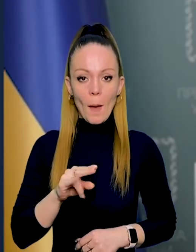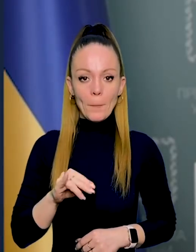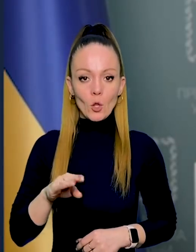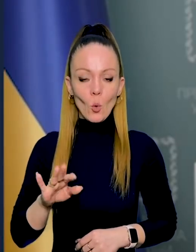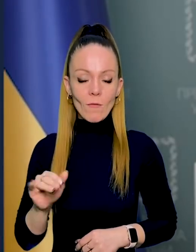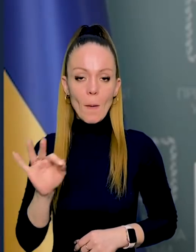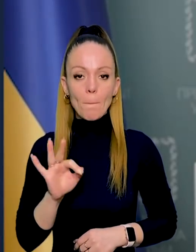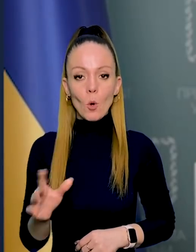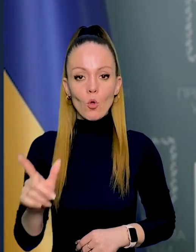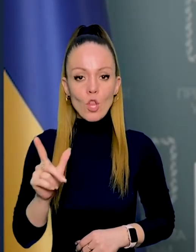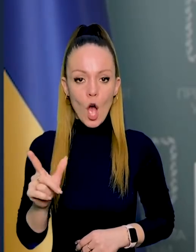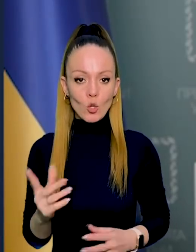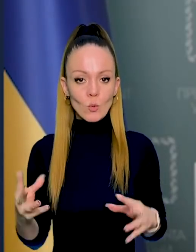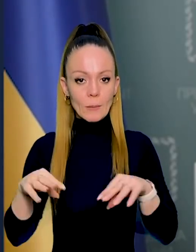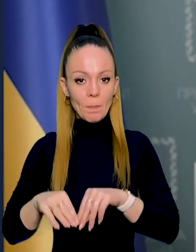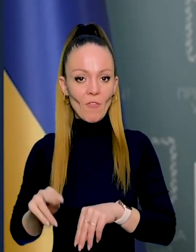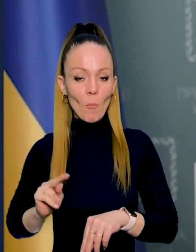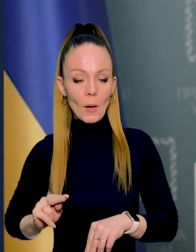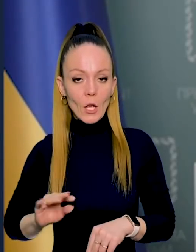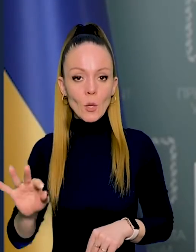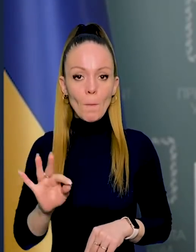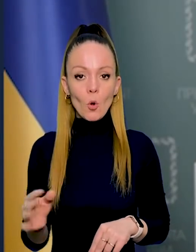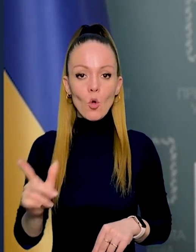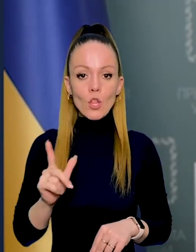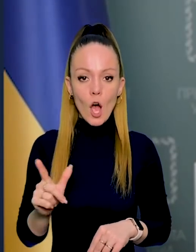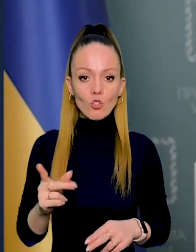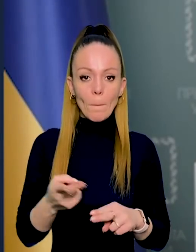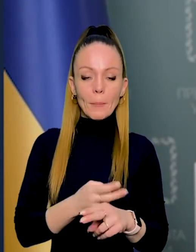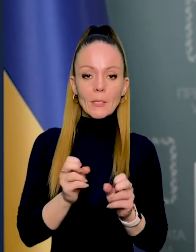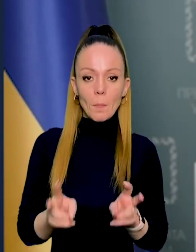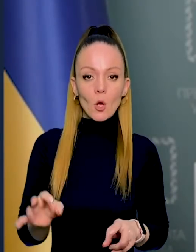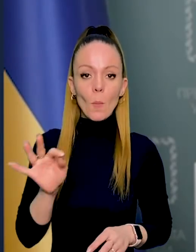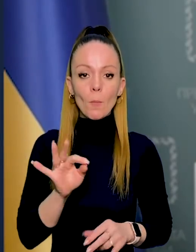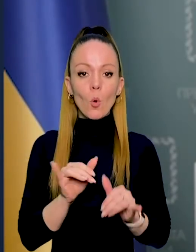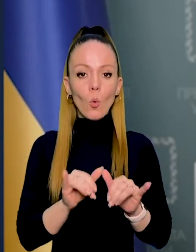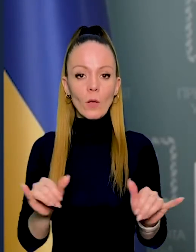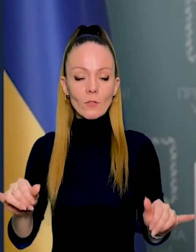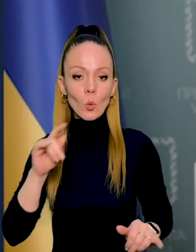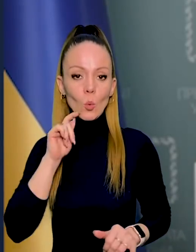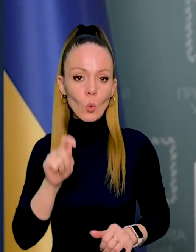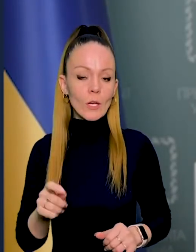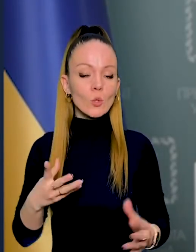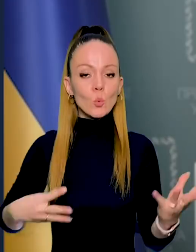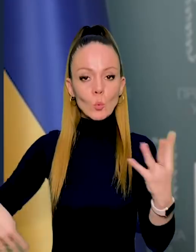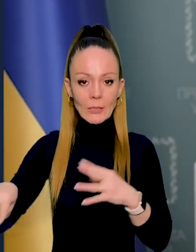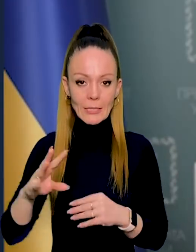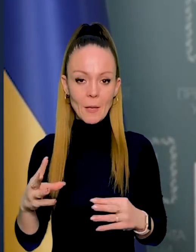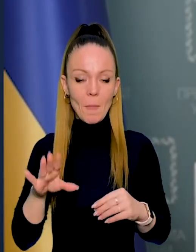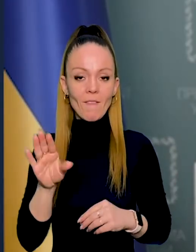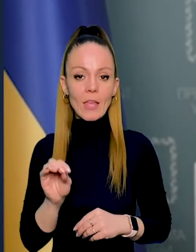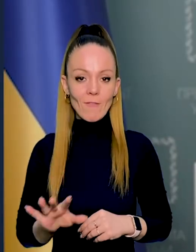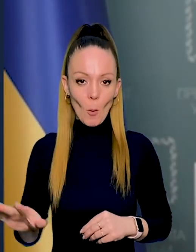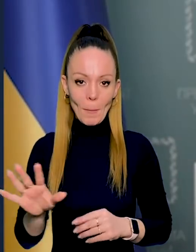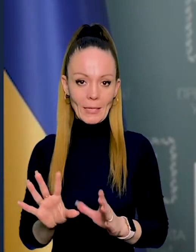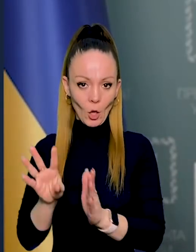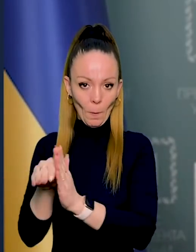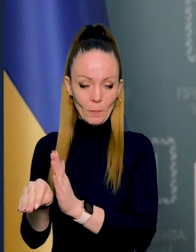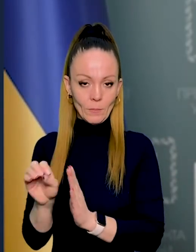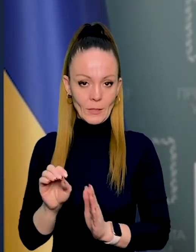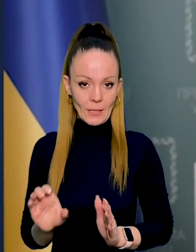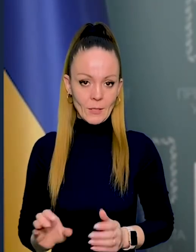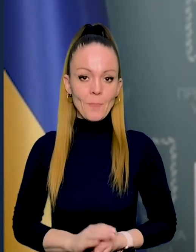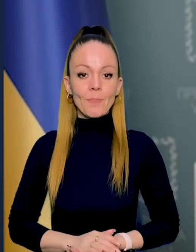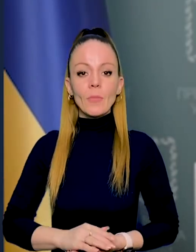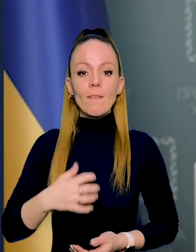Чапутовою про нашу співпрацю та про нашу безпеку, про розвиток України з усіма разом в Європейському